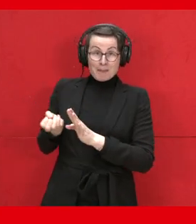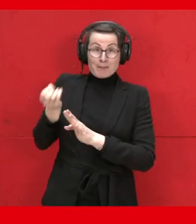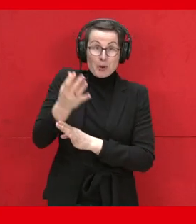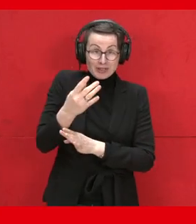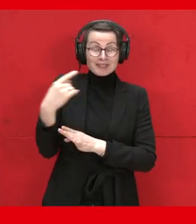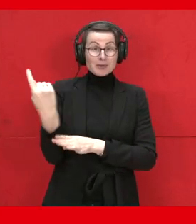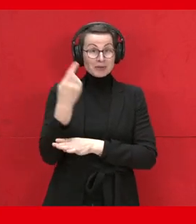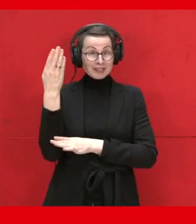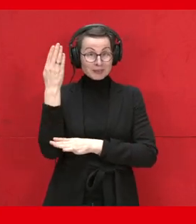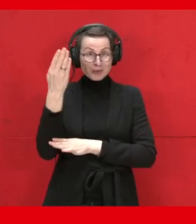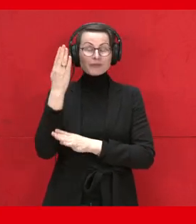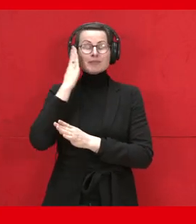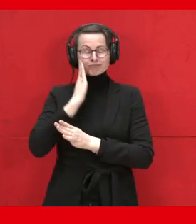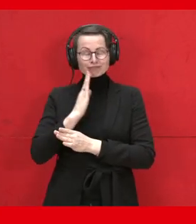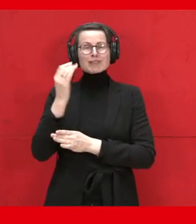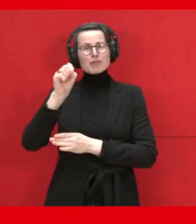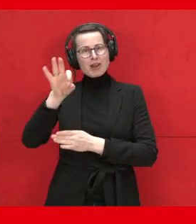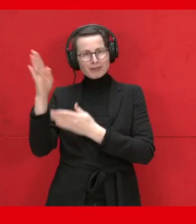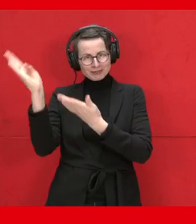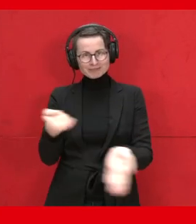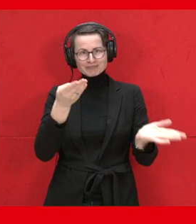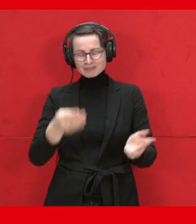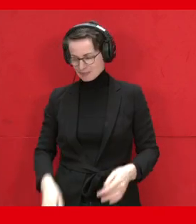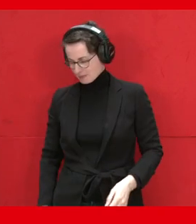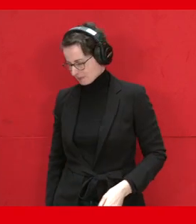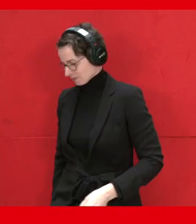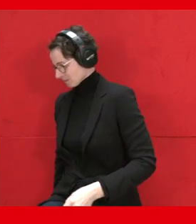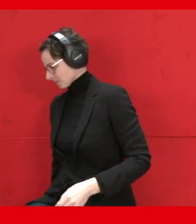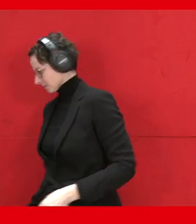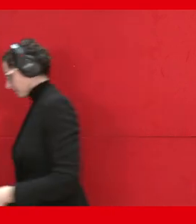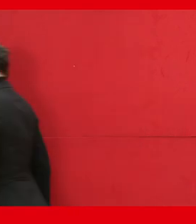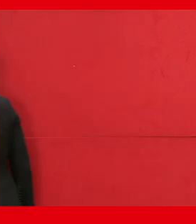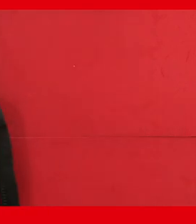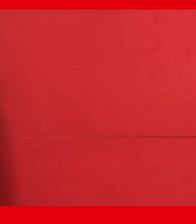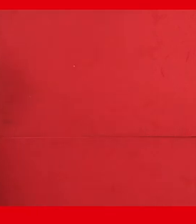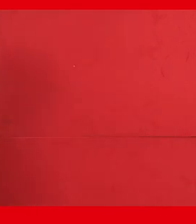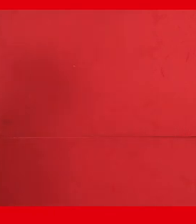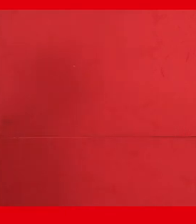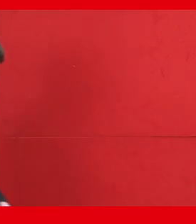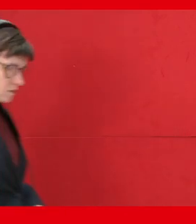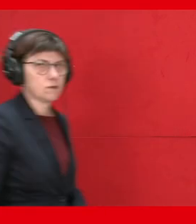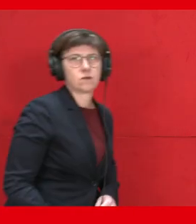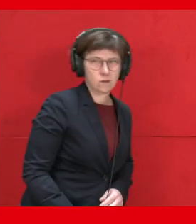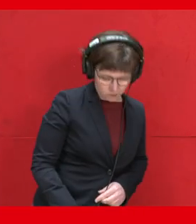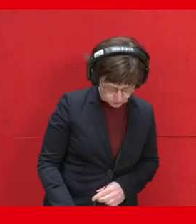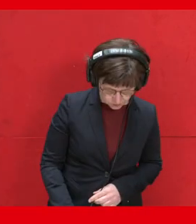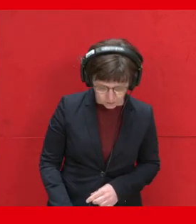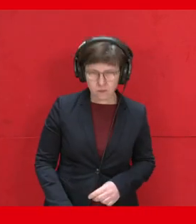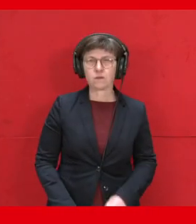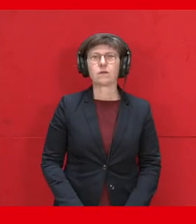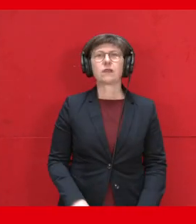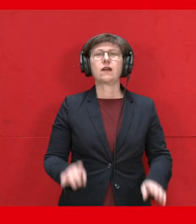du, lieber Olaf, jetzt den Aufschlag dafür. Schönen Dank. Schönen Dank für die Möglichkeit, hier ein paar